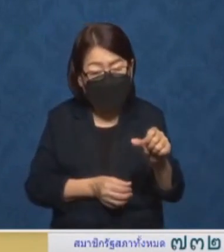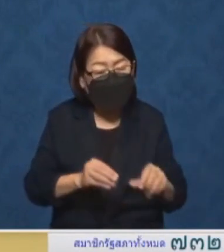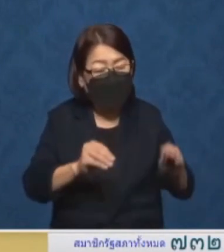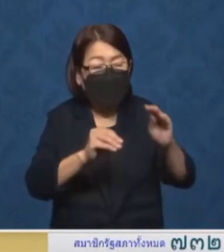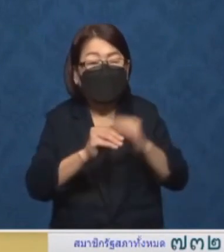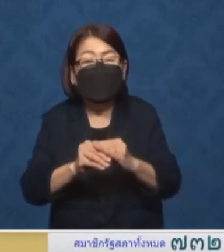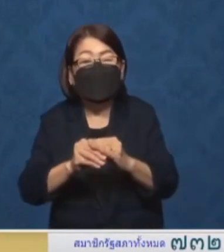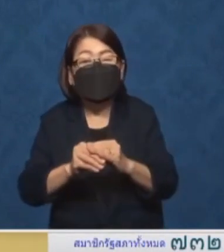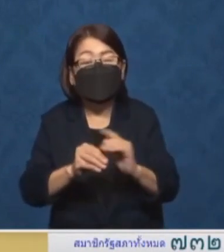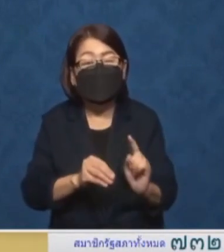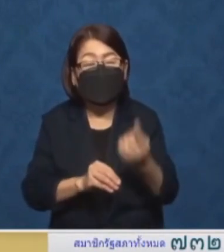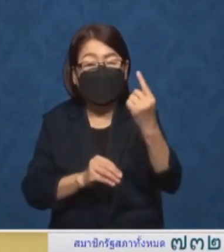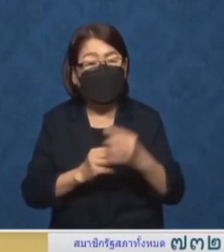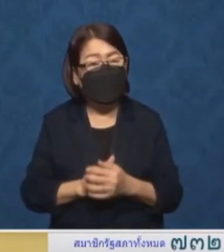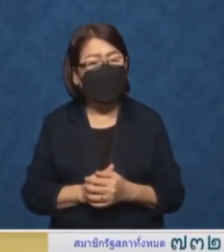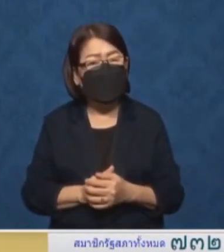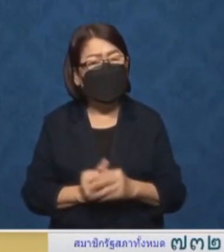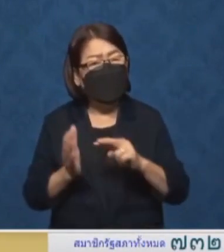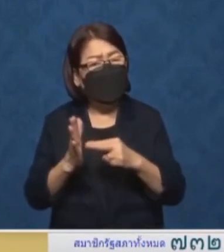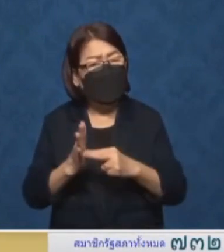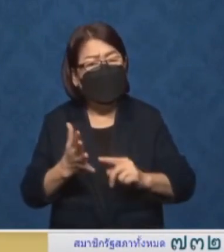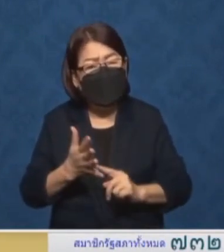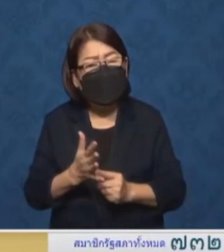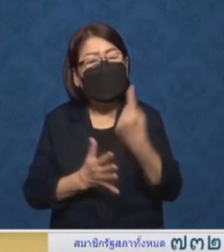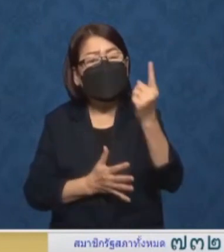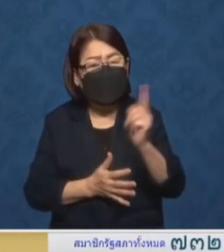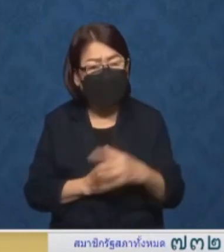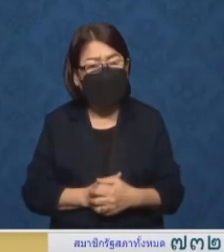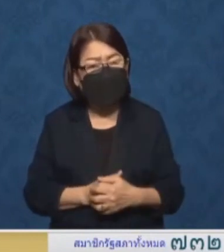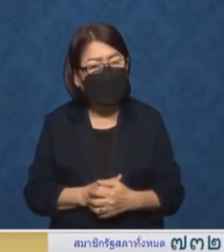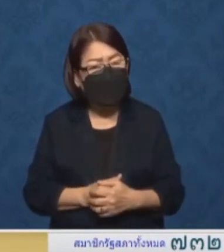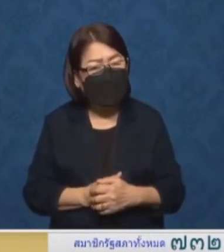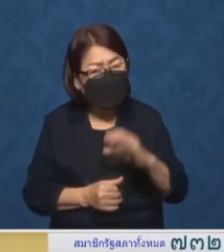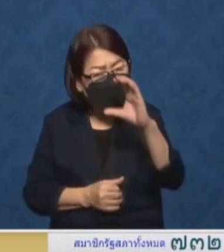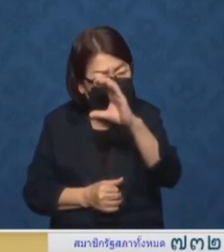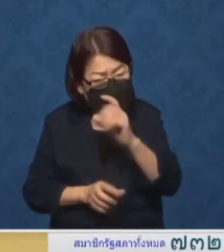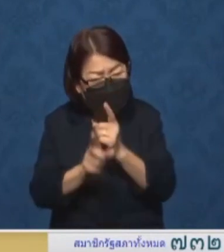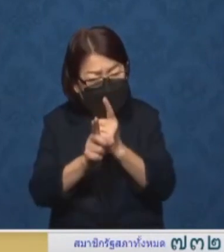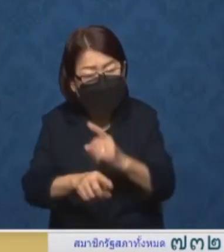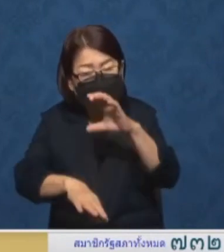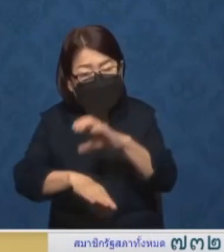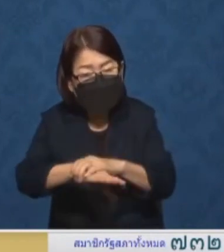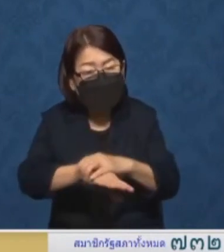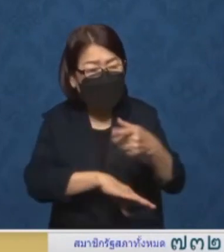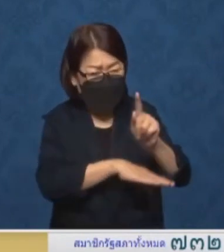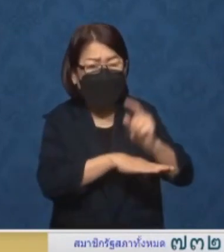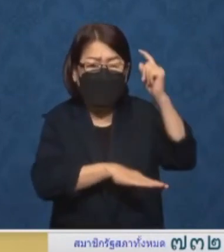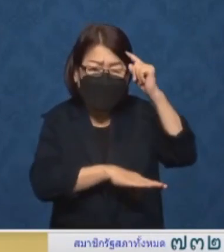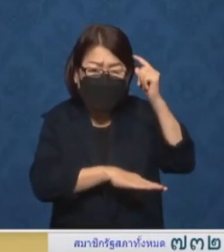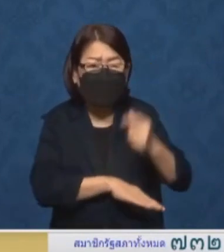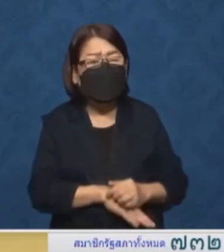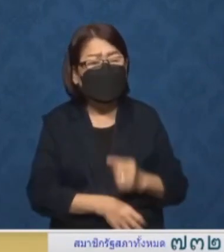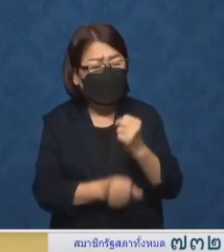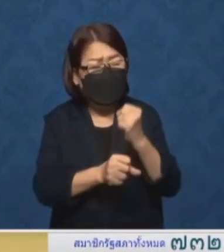มันเริ่มแบบนี้ต้องเริ่มตั้งแต่กระบวนการจับกลุ่มนี่ท่านประธานคงรู้ท่านเป็นนายตำรวจใหญ่ผมจึงต้